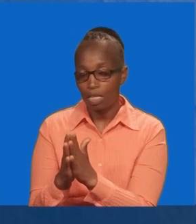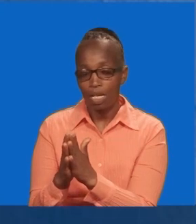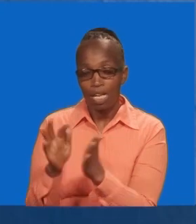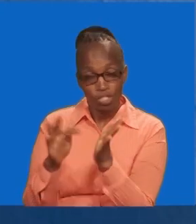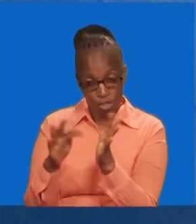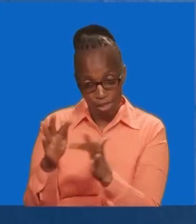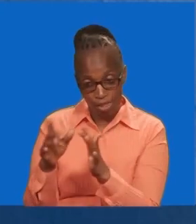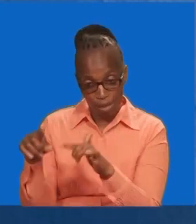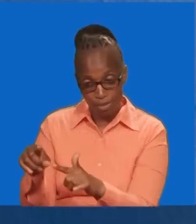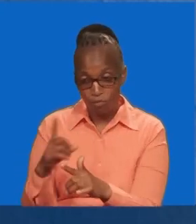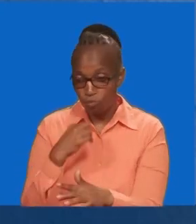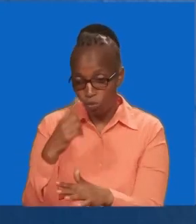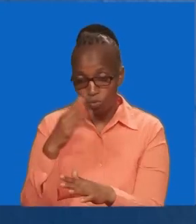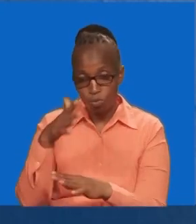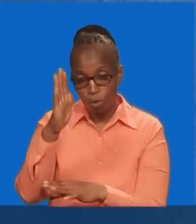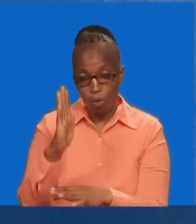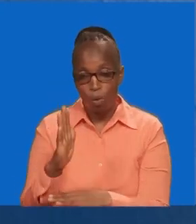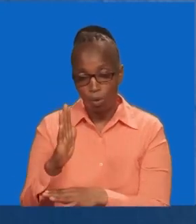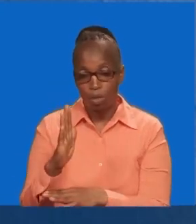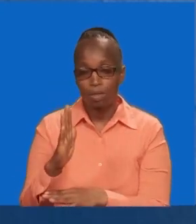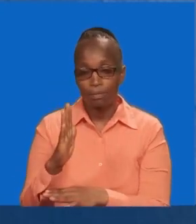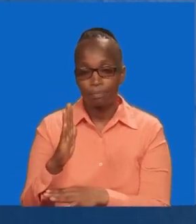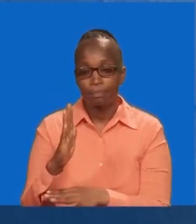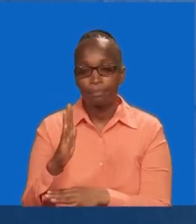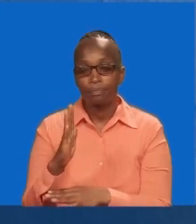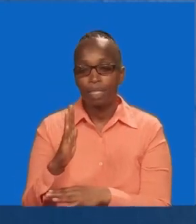Mungu. Na kama vile tumetangulia kusema,